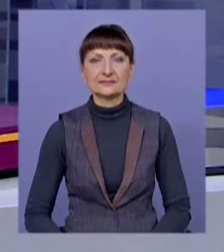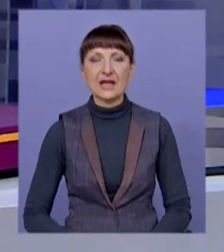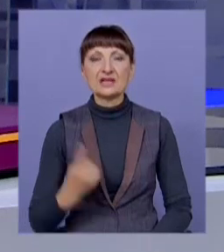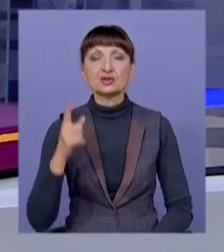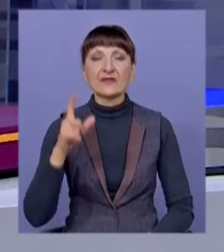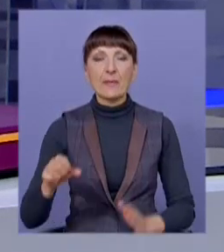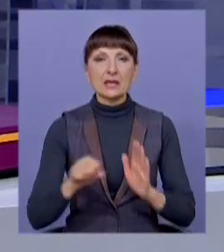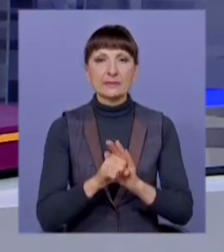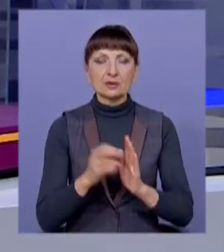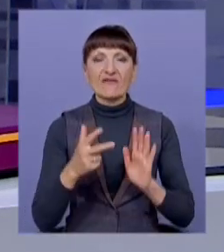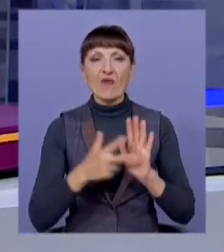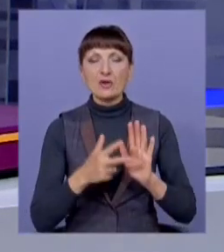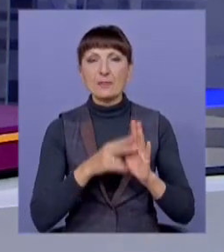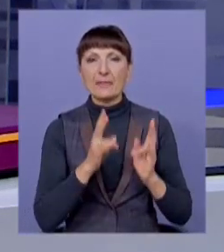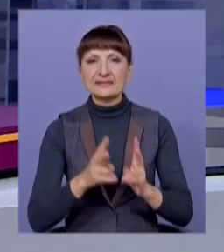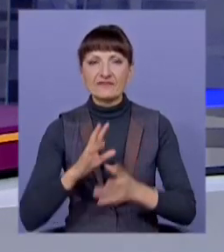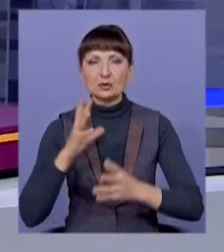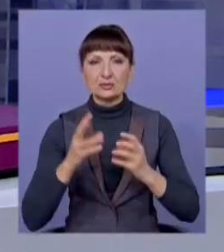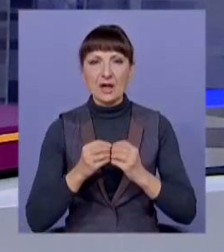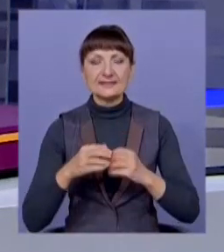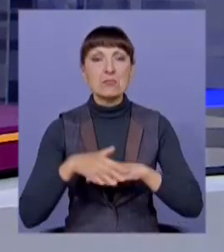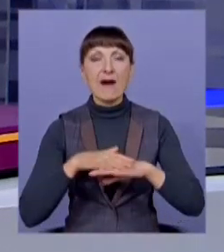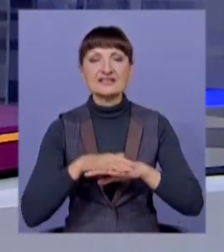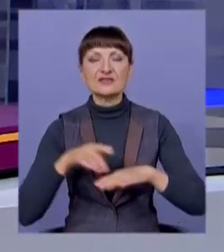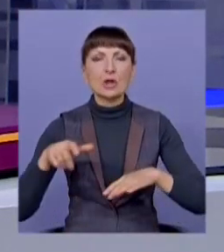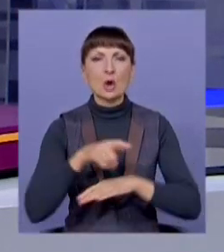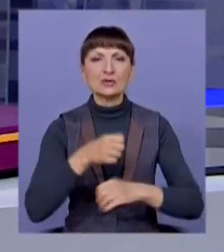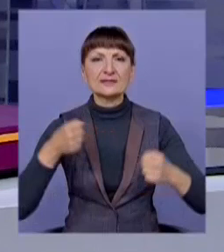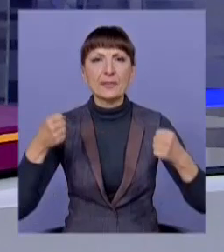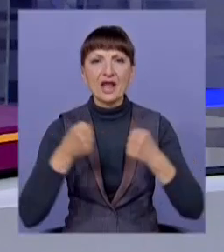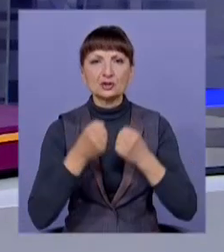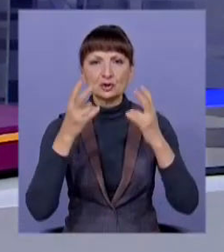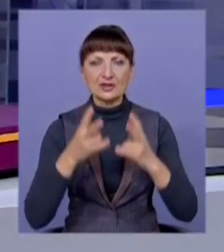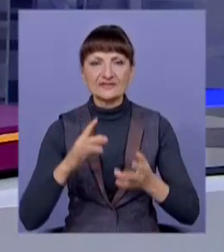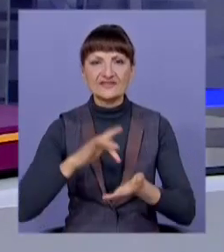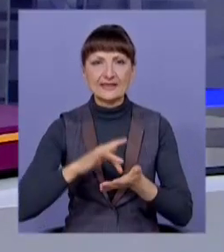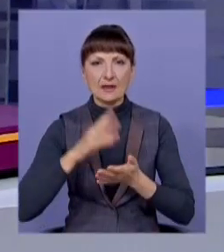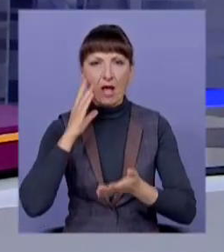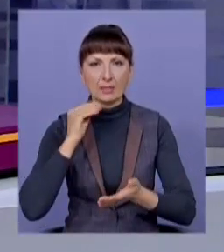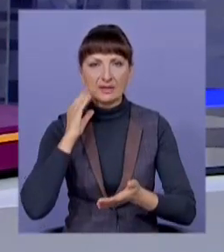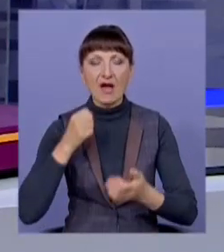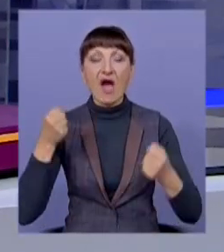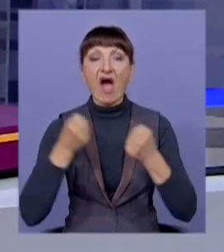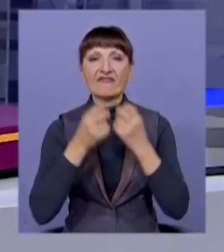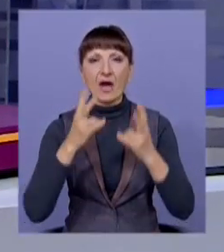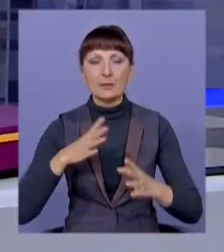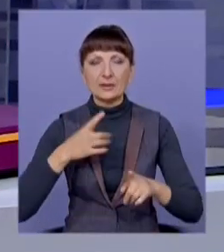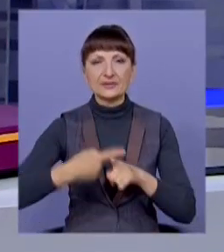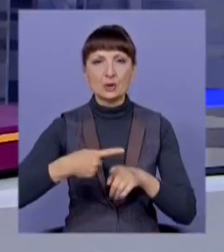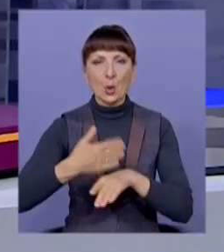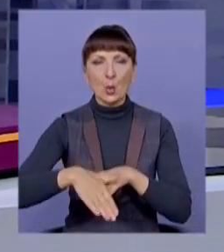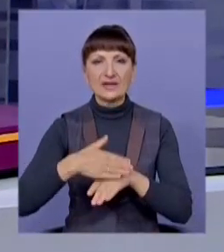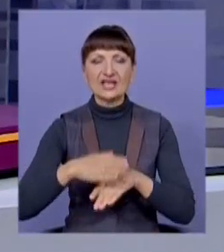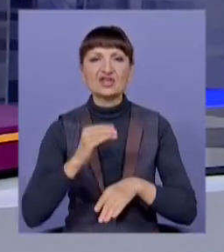Один человек погиб, еще 8 пострадали в результате массового дорожно-транспортного происшествия в центре Алматы. Авария произошла на пересечении